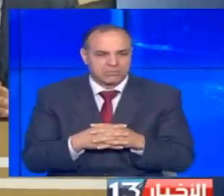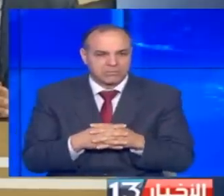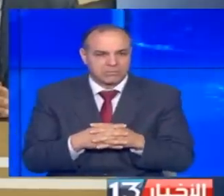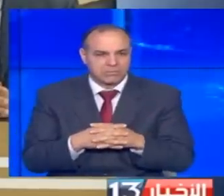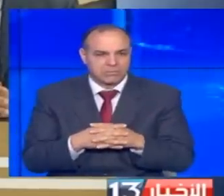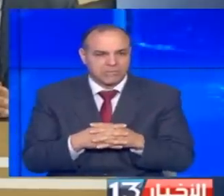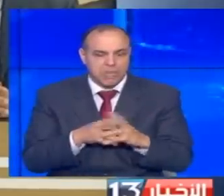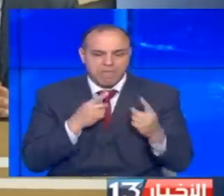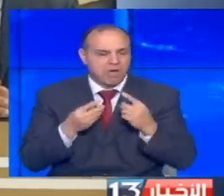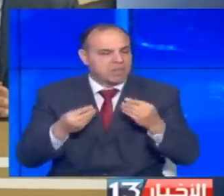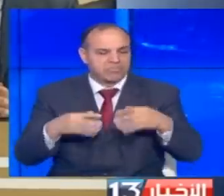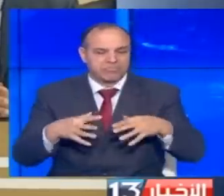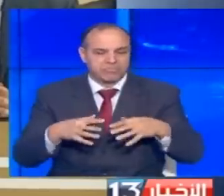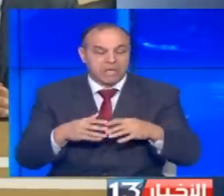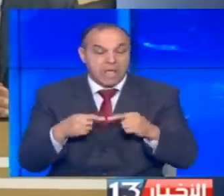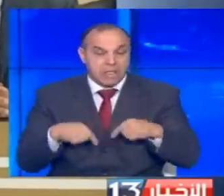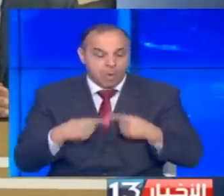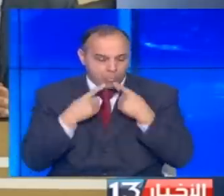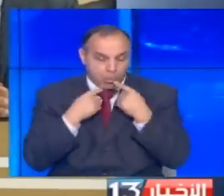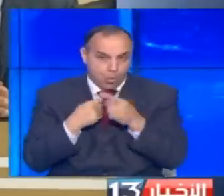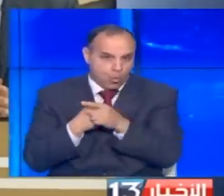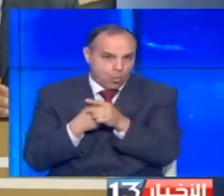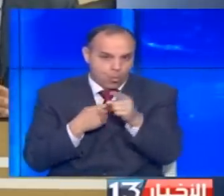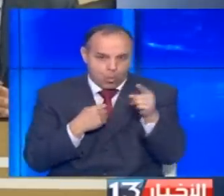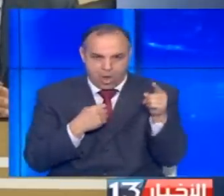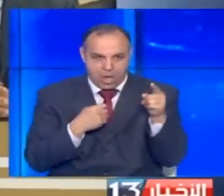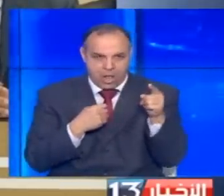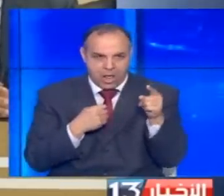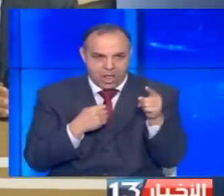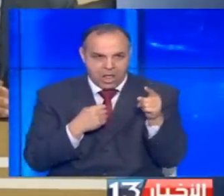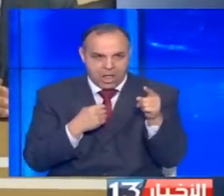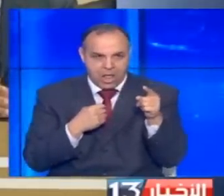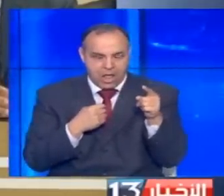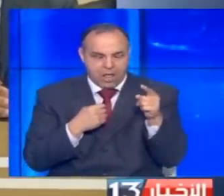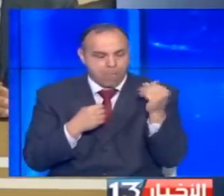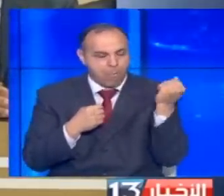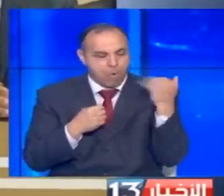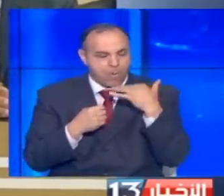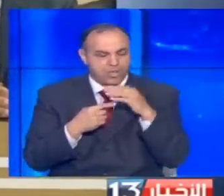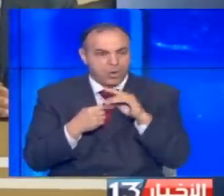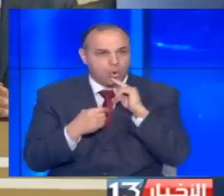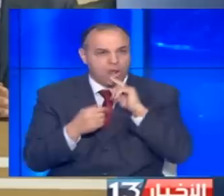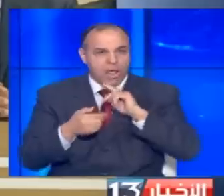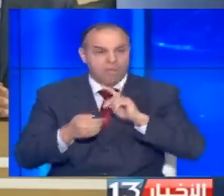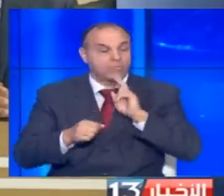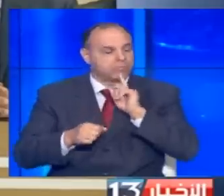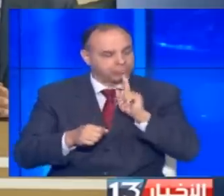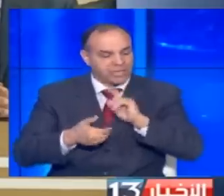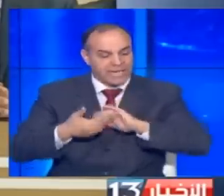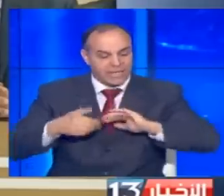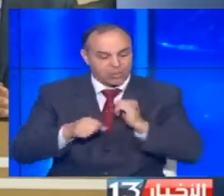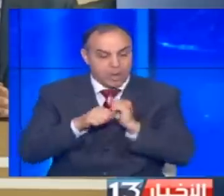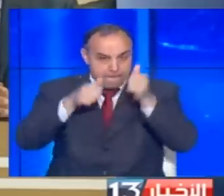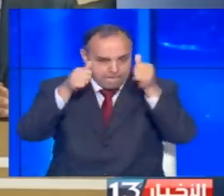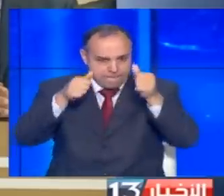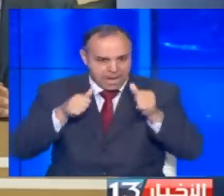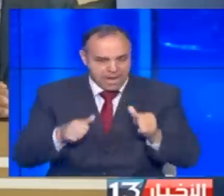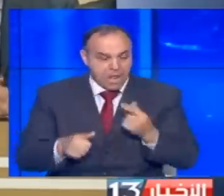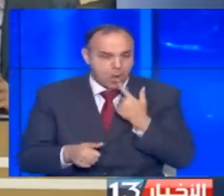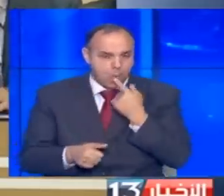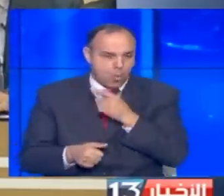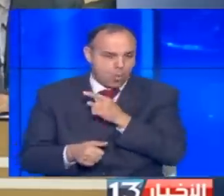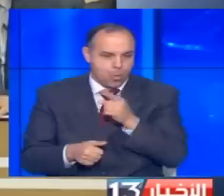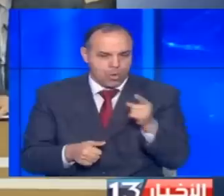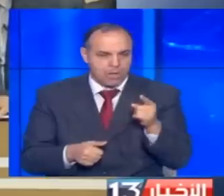ونبدا بتقول انه على اثرها مباشره تم اصدر الاتحاد العام التونسي للشغل بلد يقول فيه